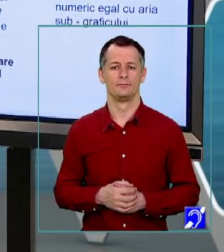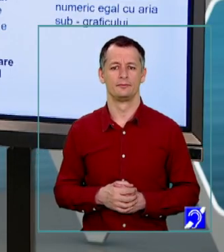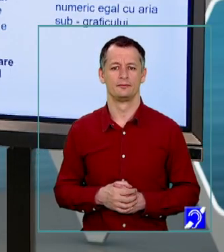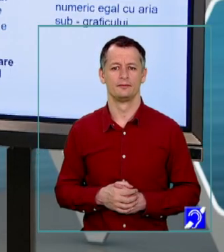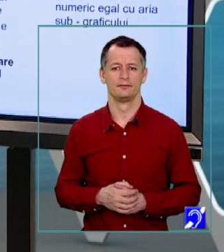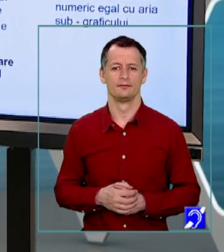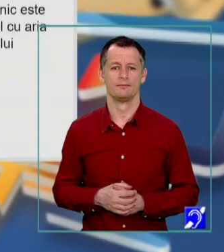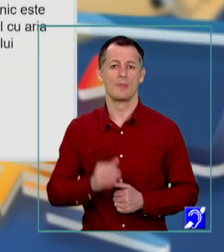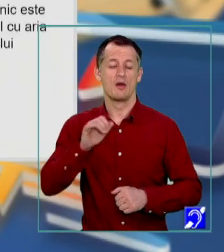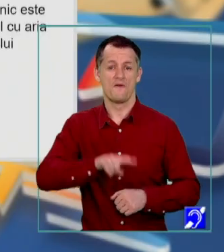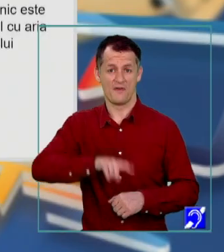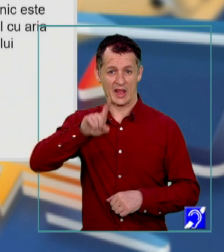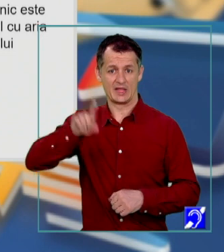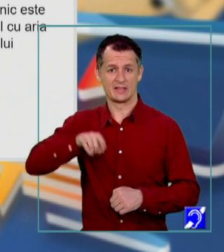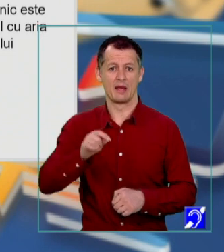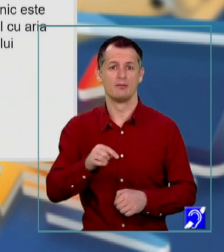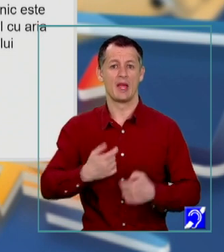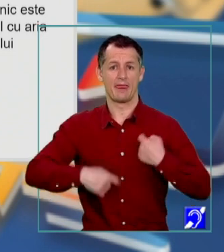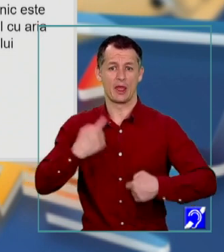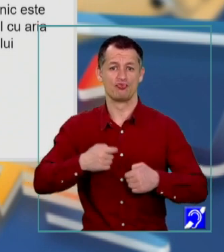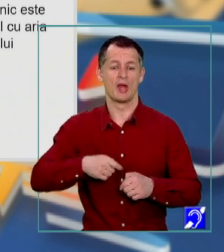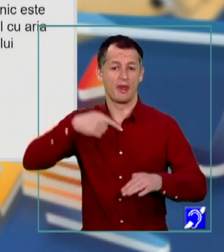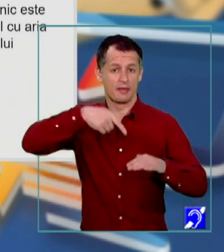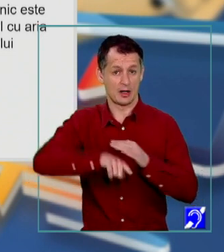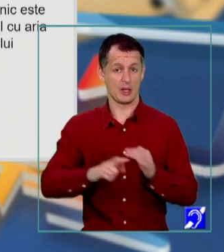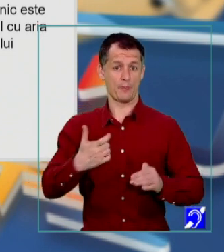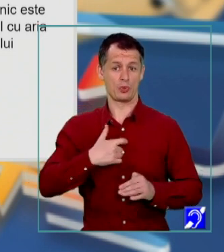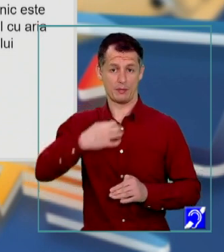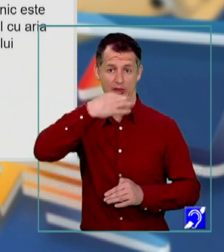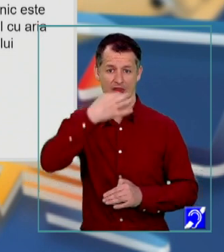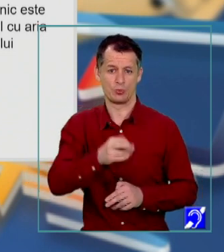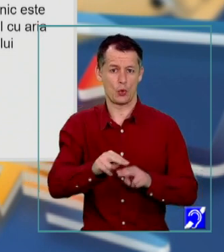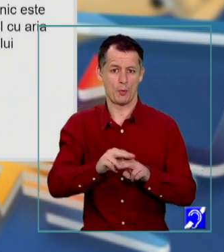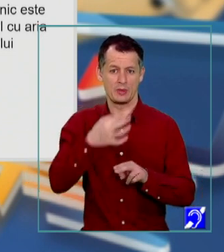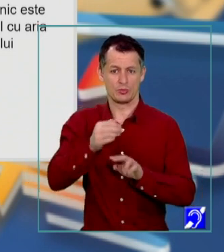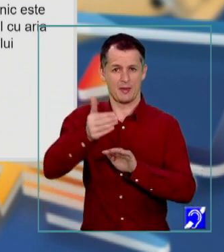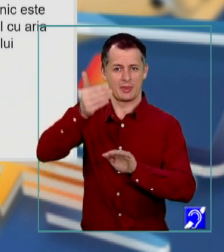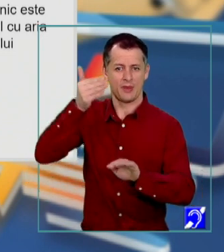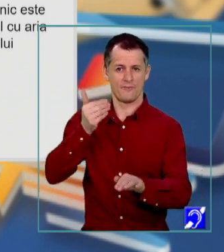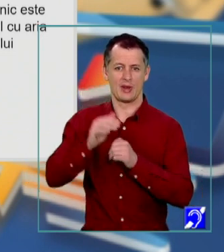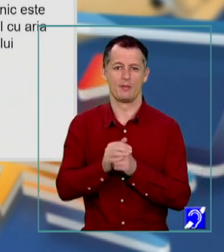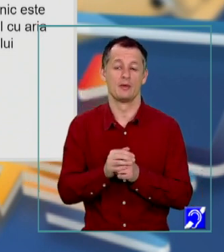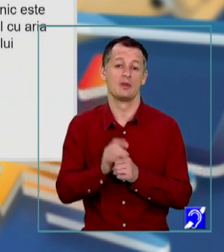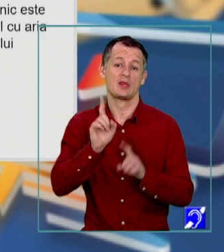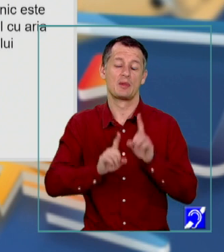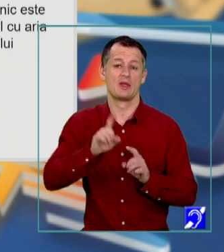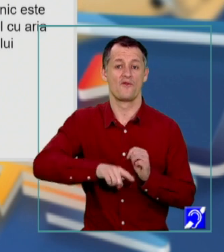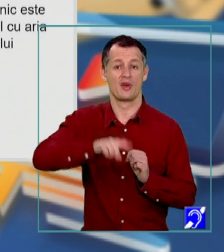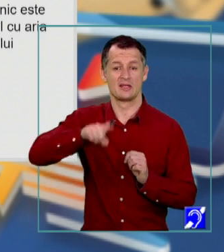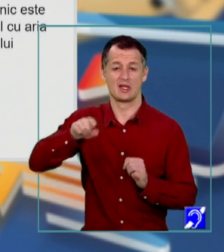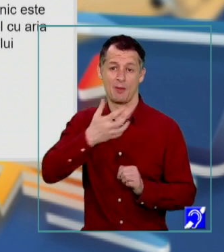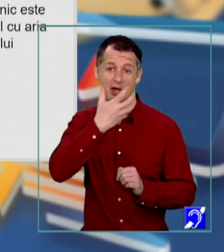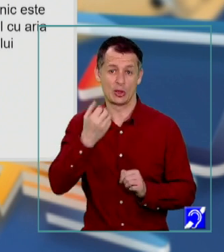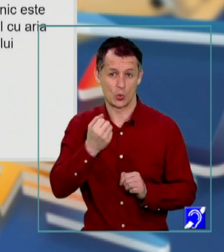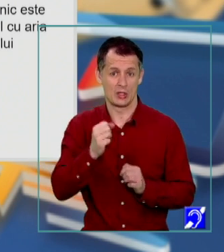Variația energiei interne putem să o exprimăm, așa cum am spus mai devreme, în funcție de variația de temperatură prin această relație,